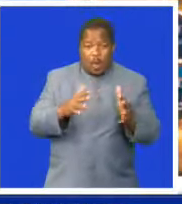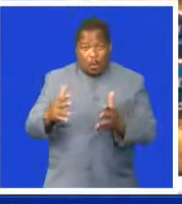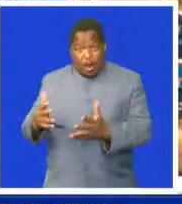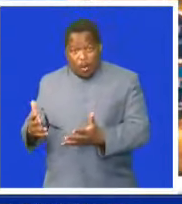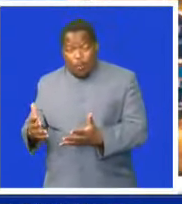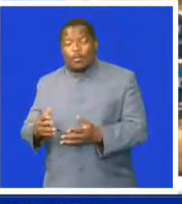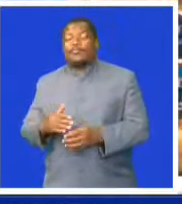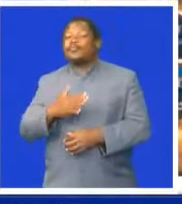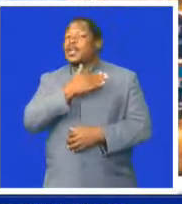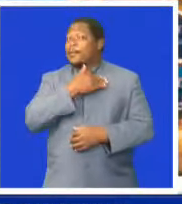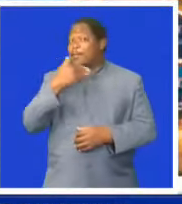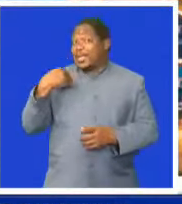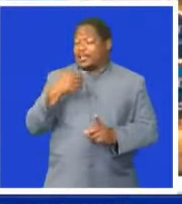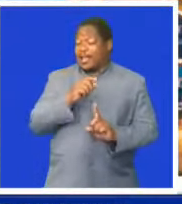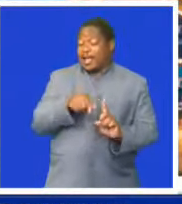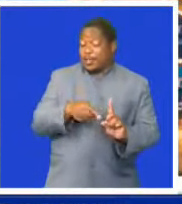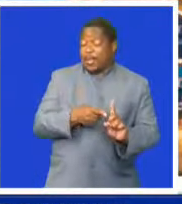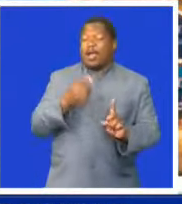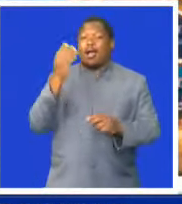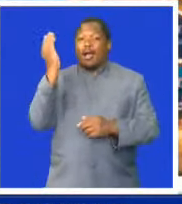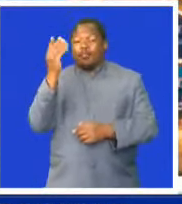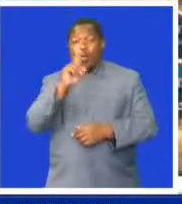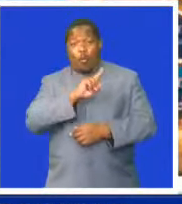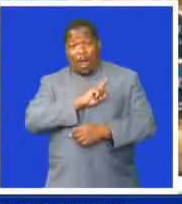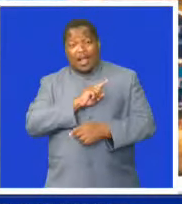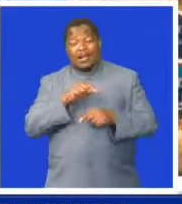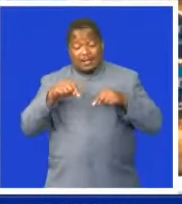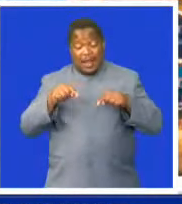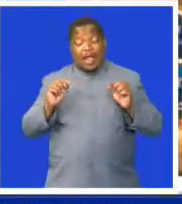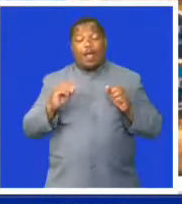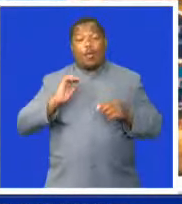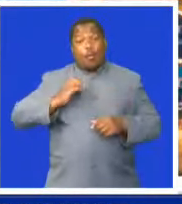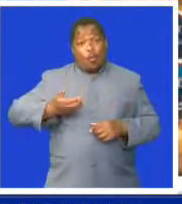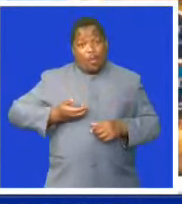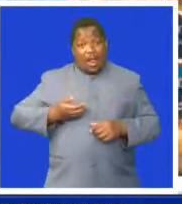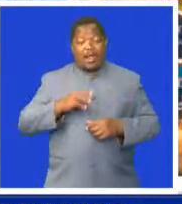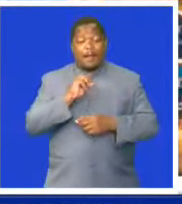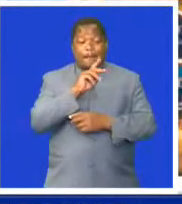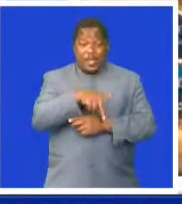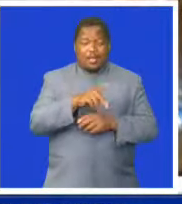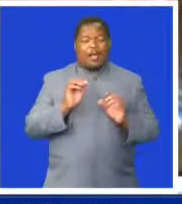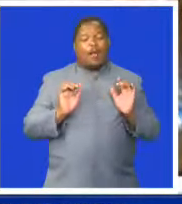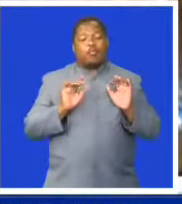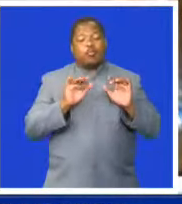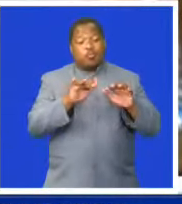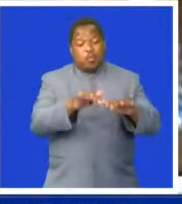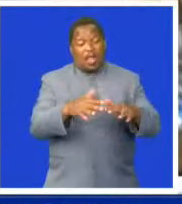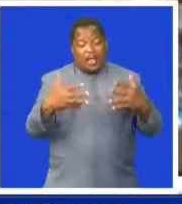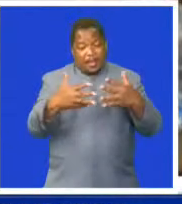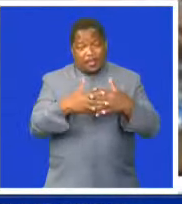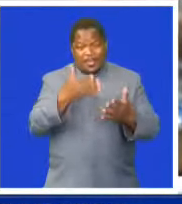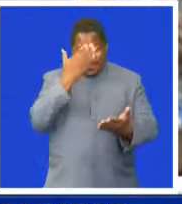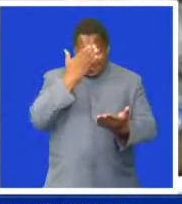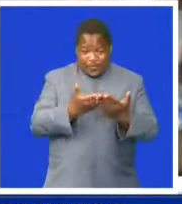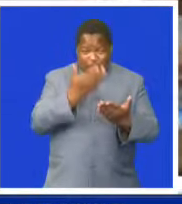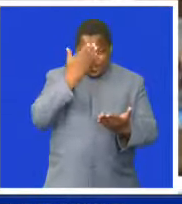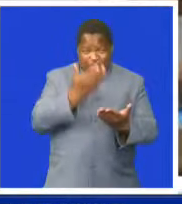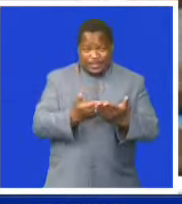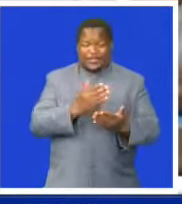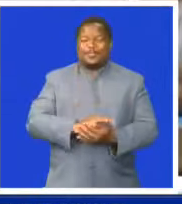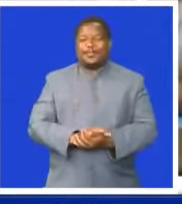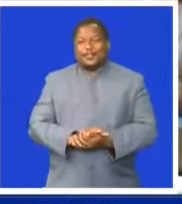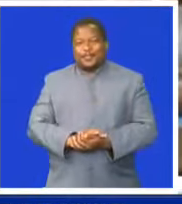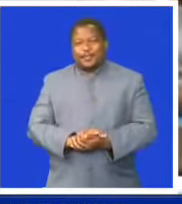Parliamentary Caucus kabandi ngeTindzaba tekuguquguquka kwesimo selitulu. Induna yelitiko lwetekuvakasha